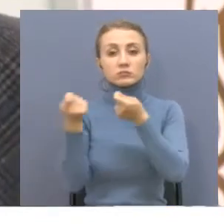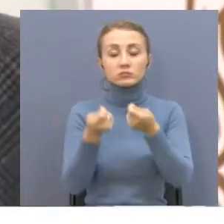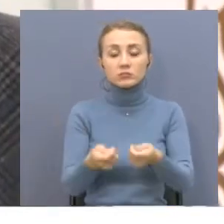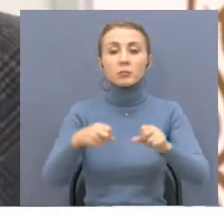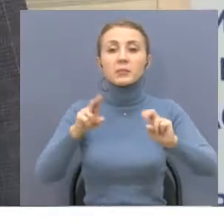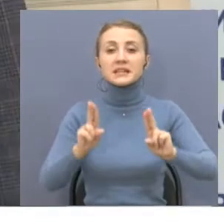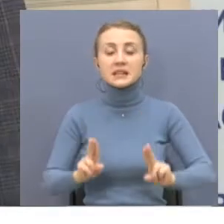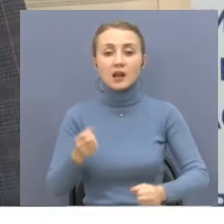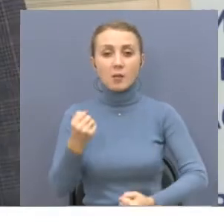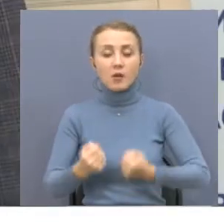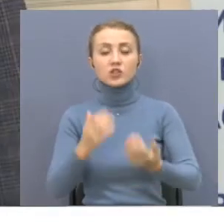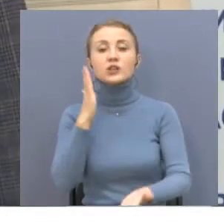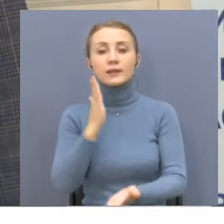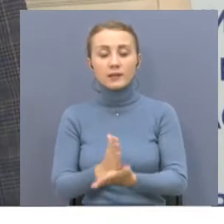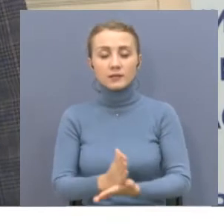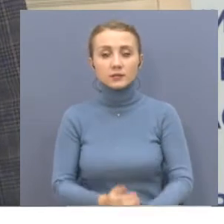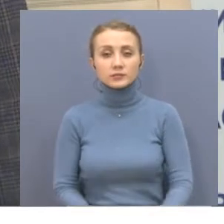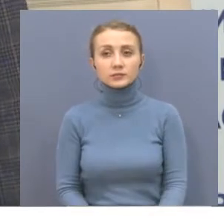бас дәрігері.